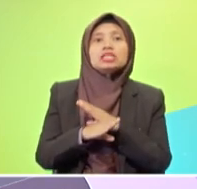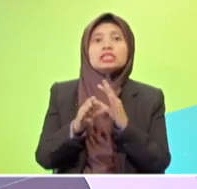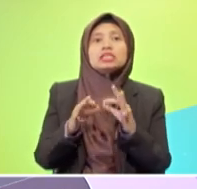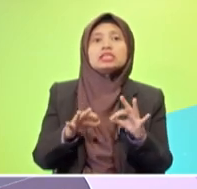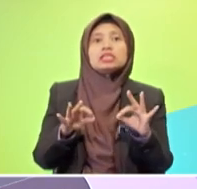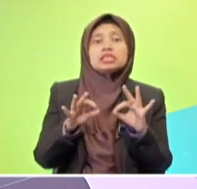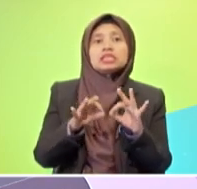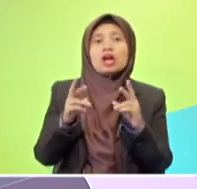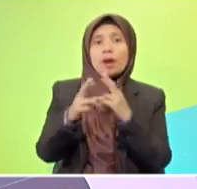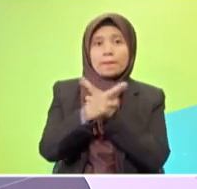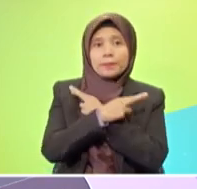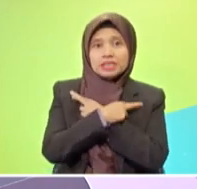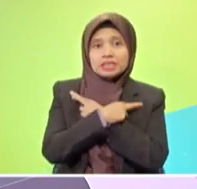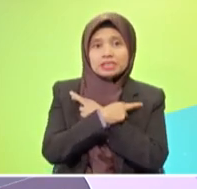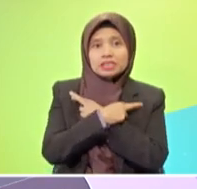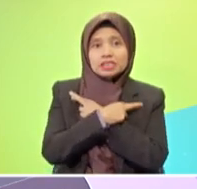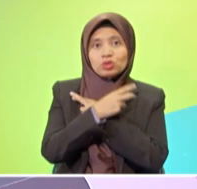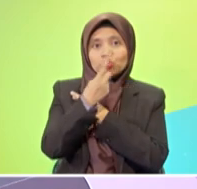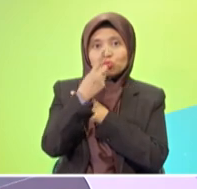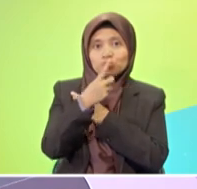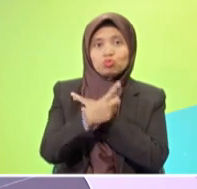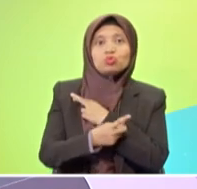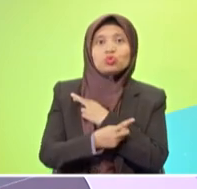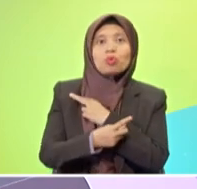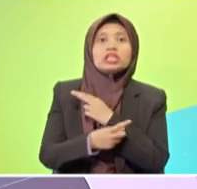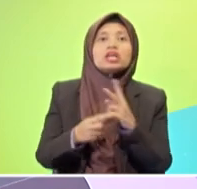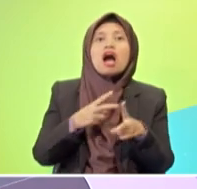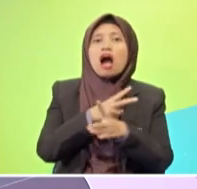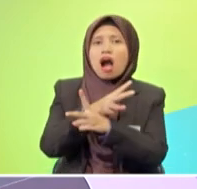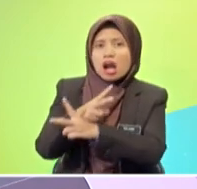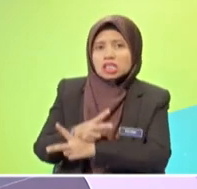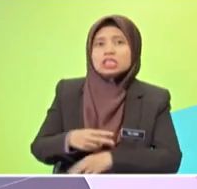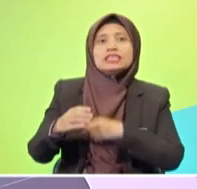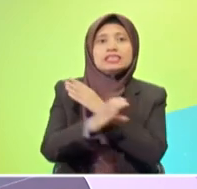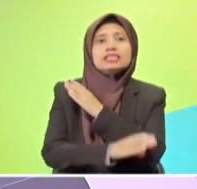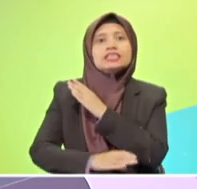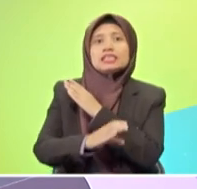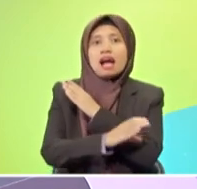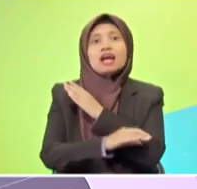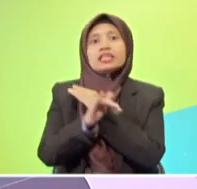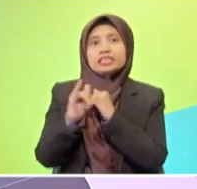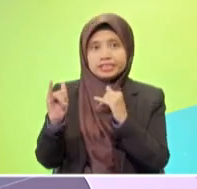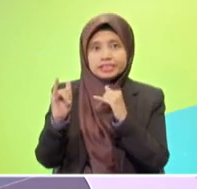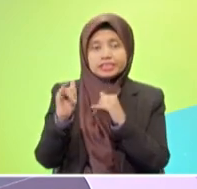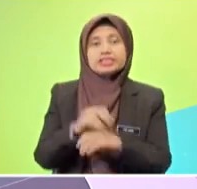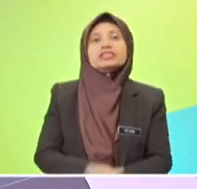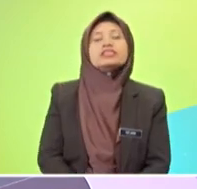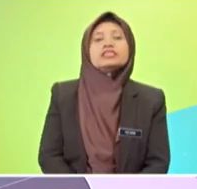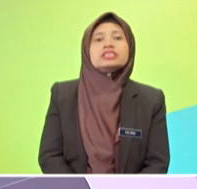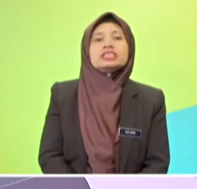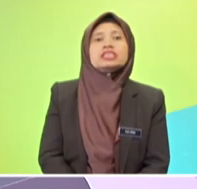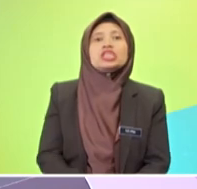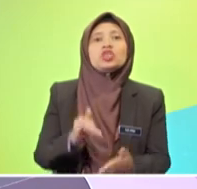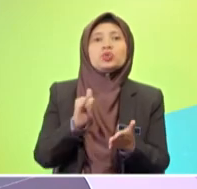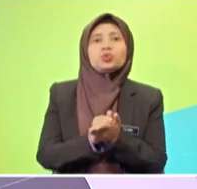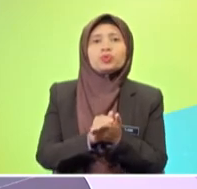cinta aku berjanji setia membela tanah pusaka itulah sikap belalang Sebenarnya dia gigih nak membeli Negeri dia itu